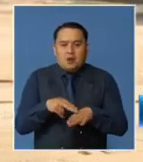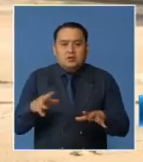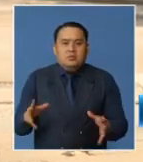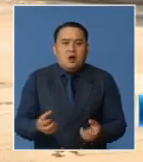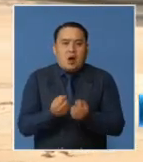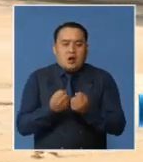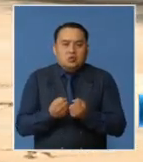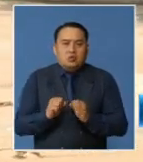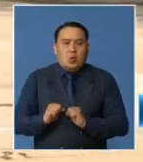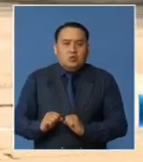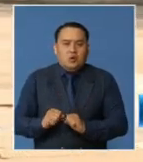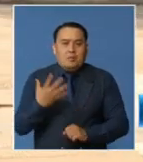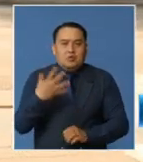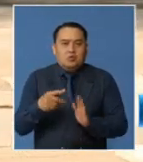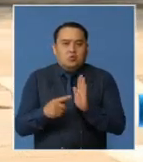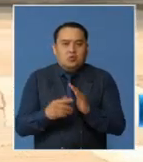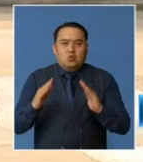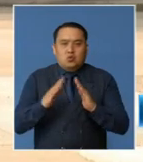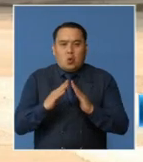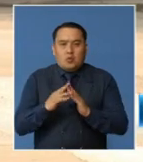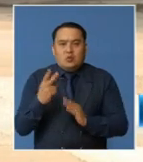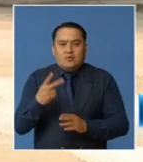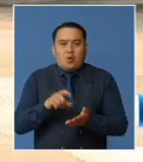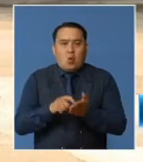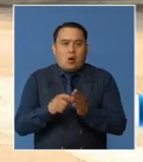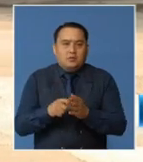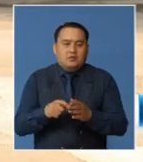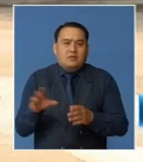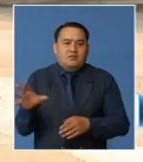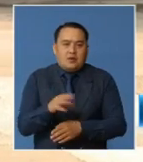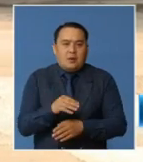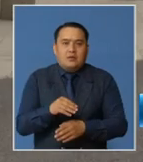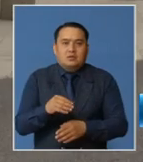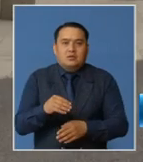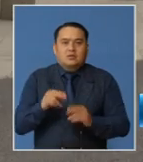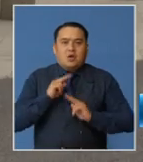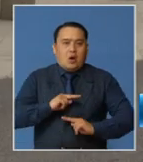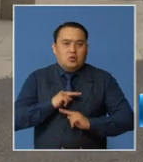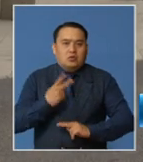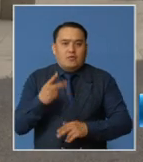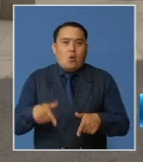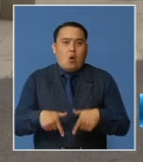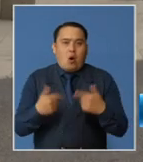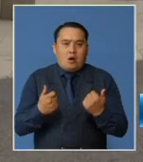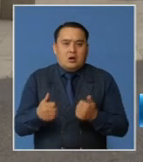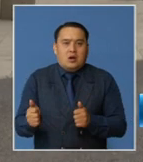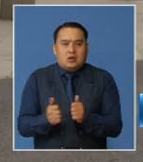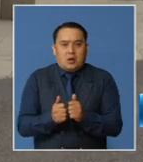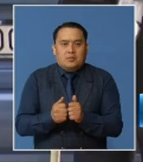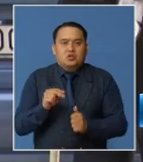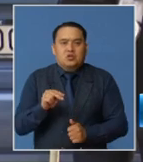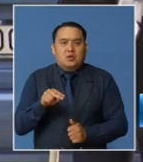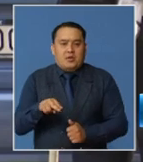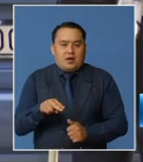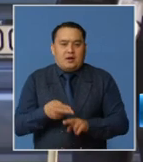жителей 547 домов, работников двух офисных комплексов, а также постояльцев и сотрудников двух гостиниц в радиусе 500 метров